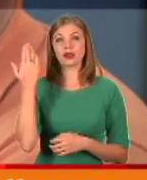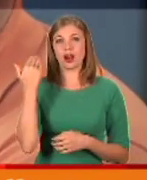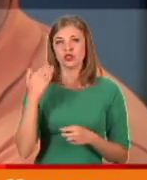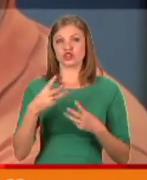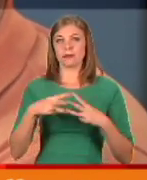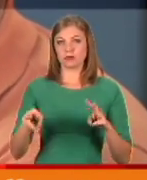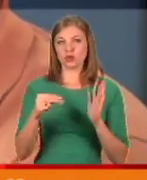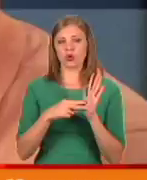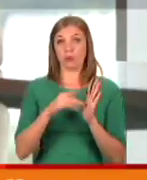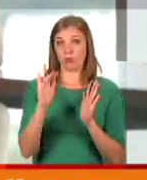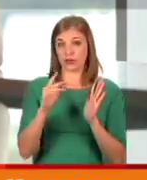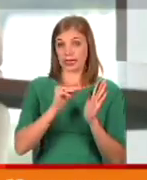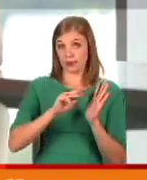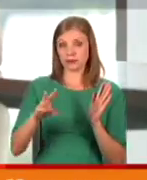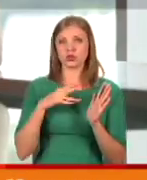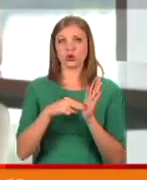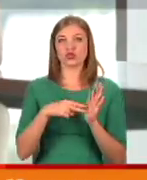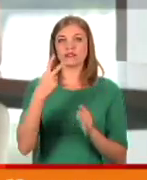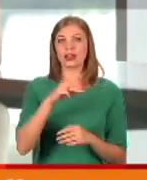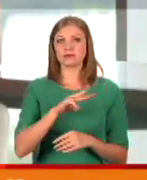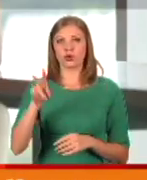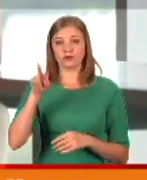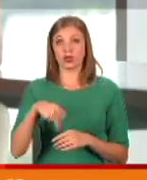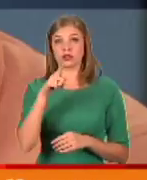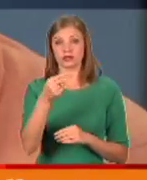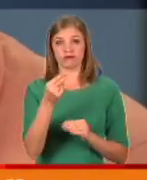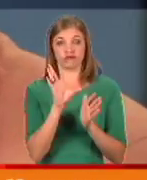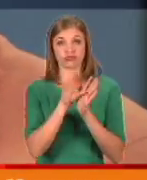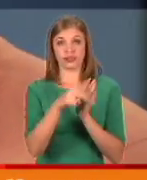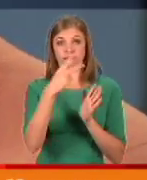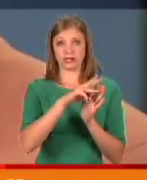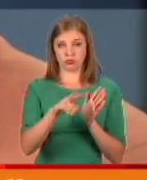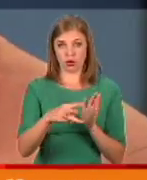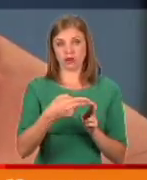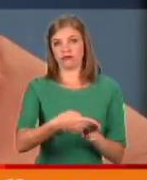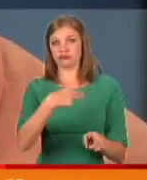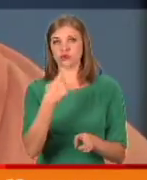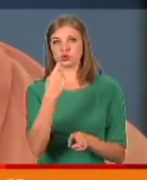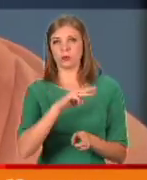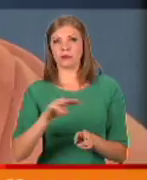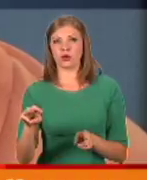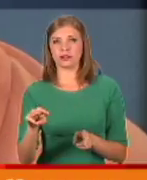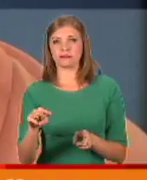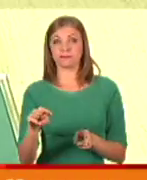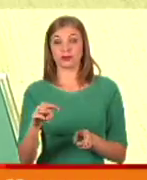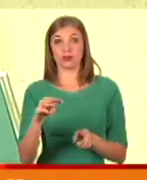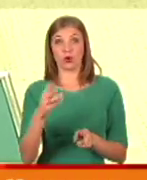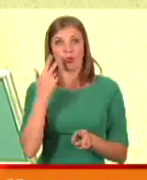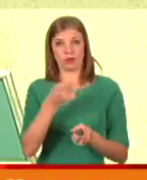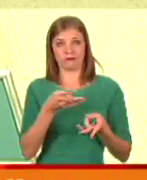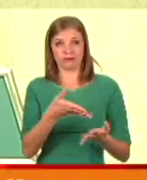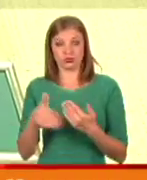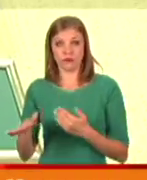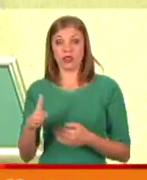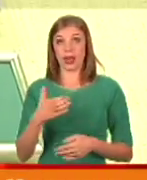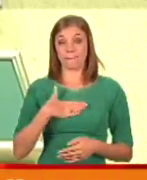міністра коштували 20 мільйонів доларів. Це був такий вигідний бізнес. 20 мільйонів інвестував, 100 мільйонів вийняв. коли пішов.